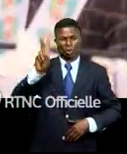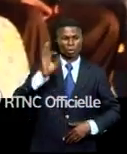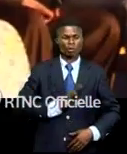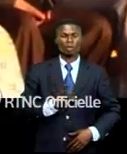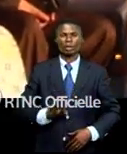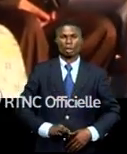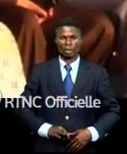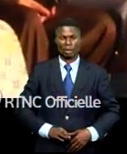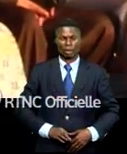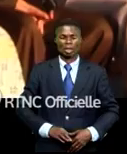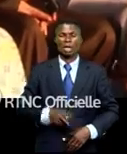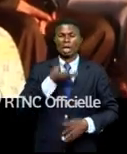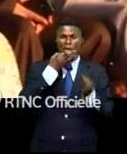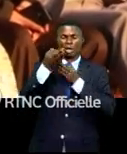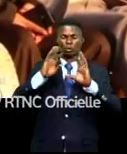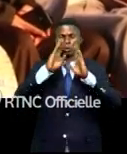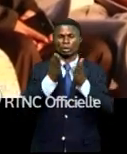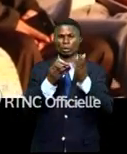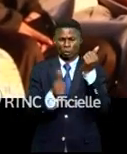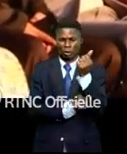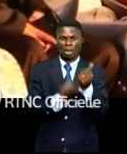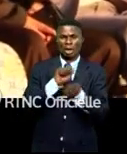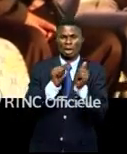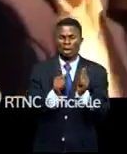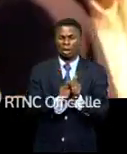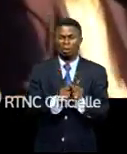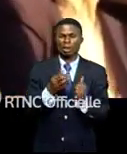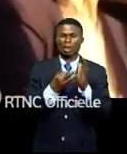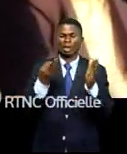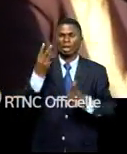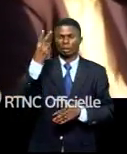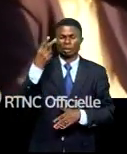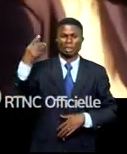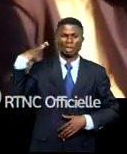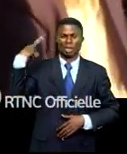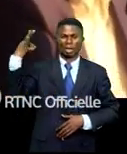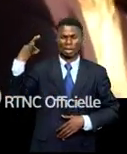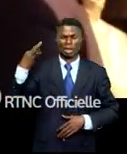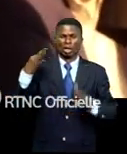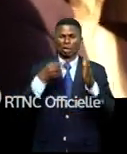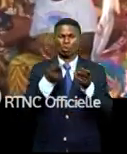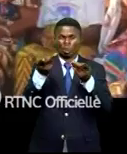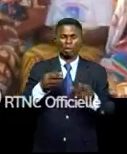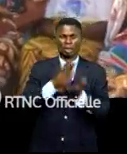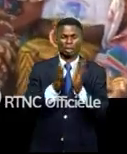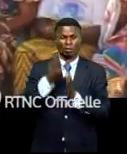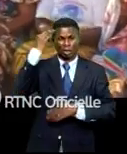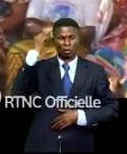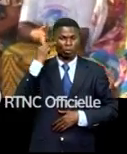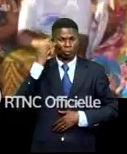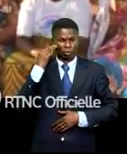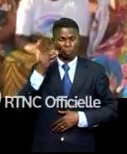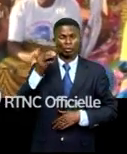Tshilombo, a recadré l'opinion sur le sujet des 82 candidats pour les 8 postes ministériels. Selon lui,